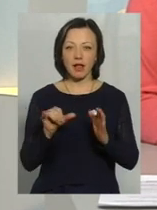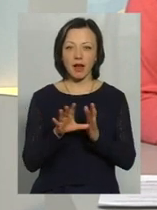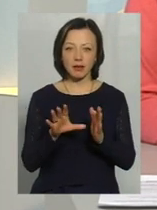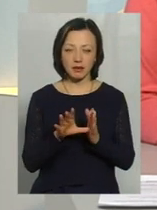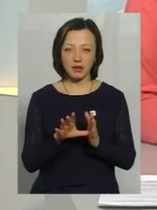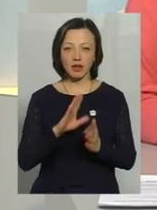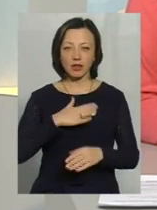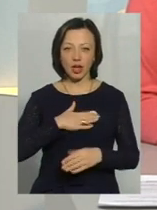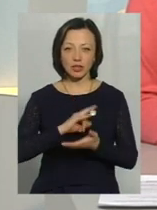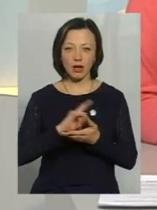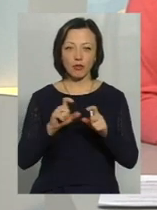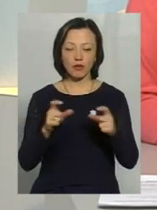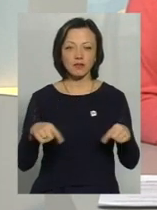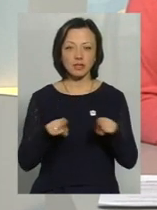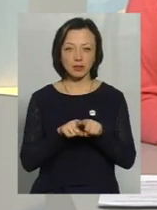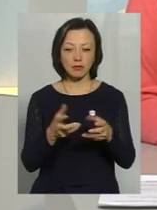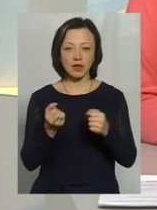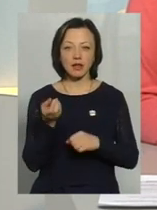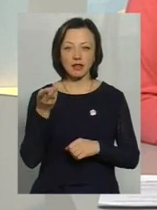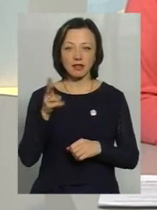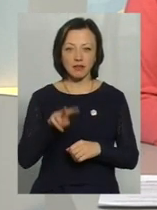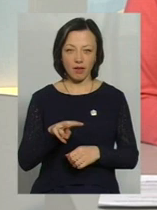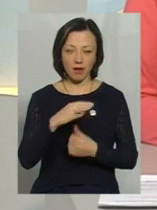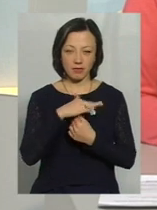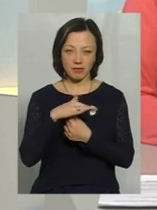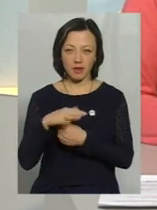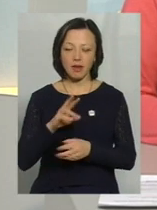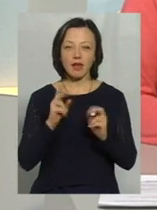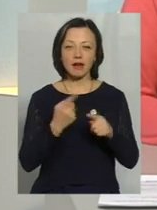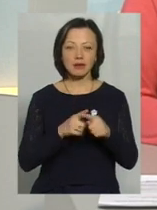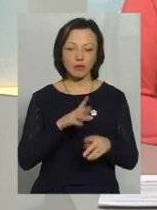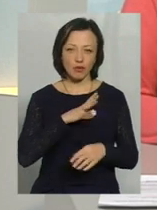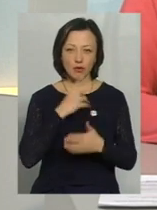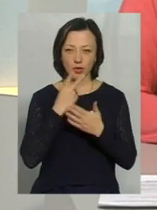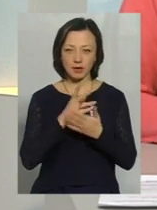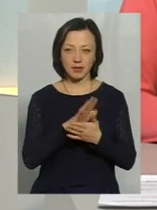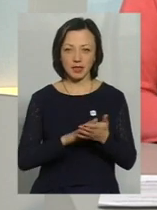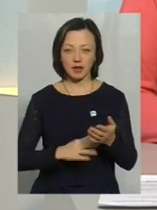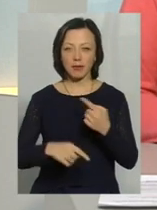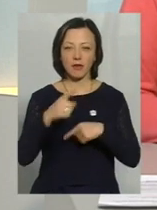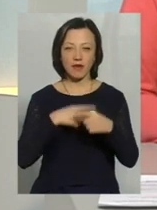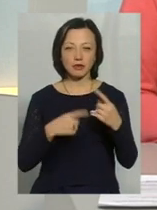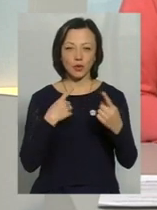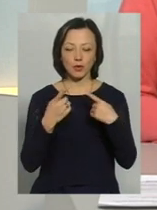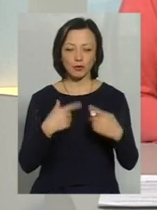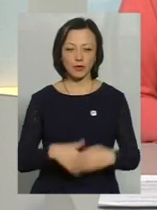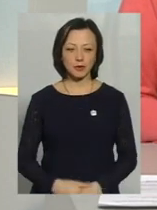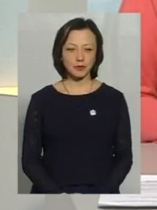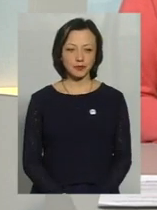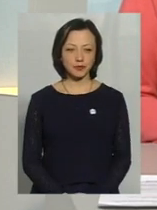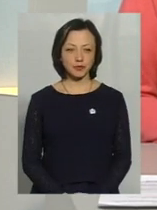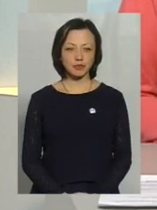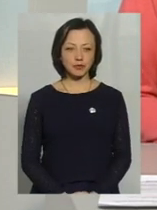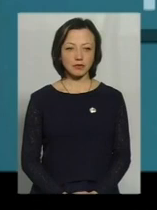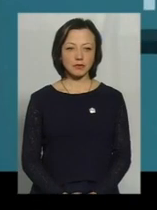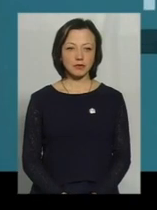електрики, наш аеропорт все ж таки прийняв два повітряних судна. Отож, як це було, давайте подивимося у сюжеті і повернемося у студію для